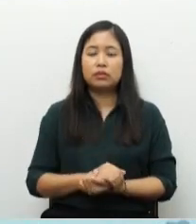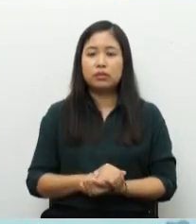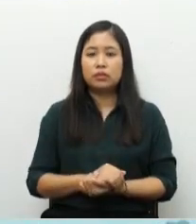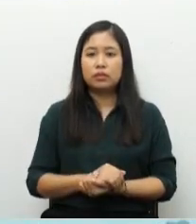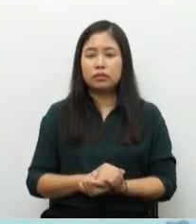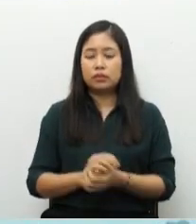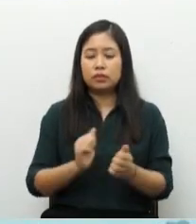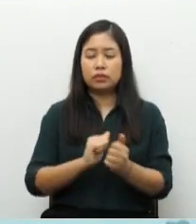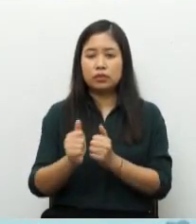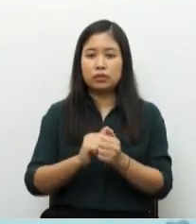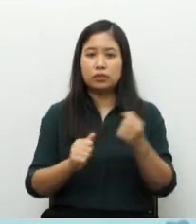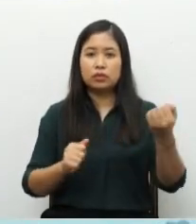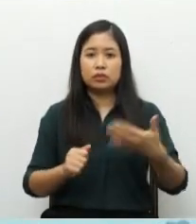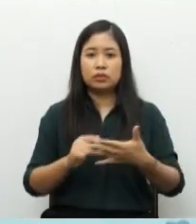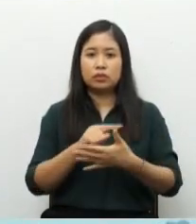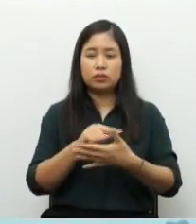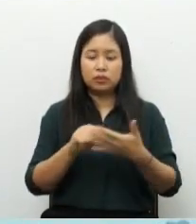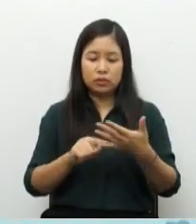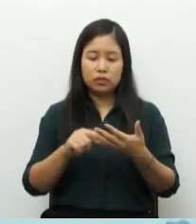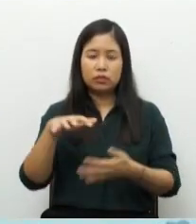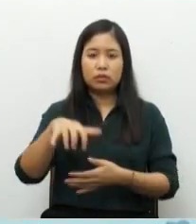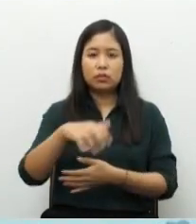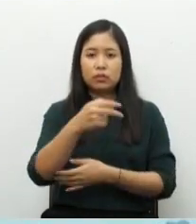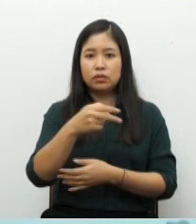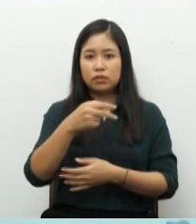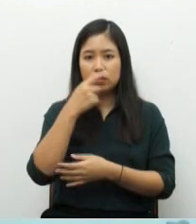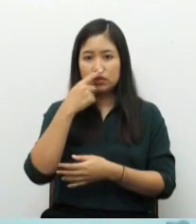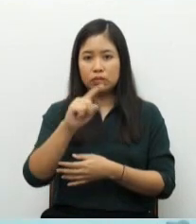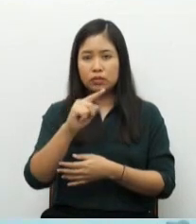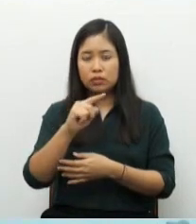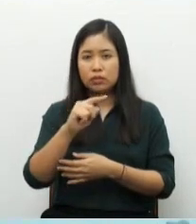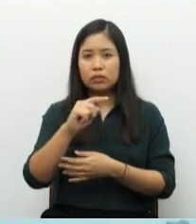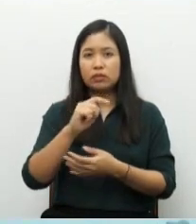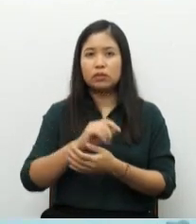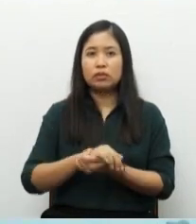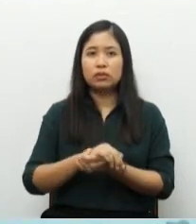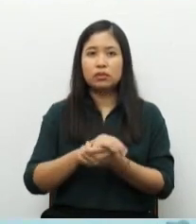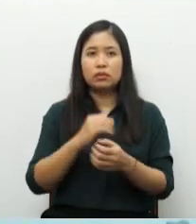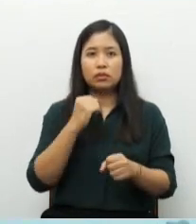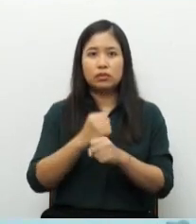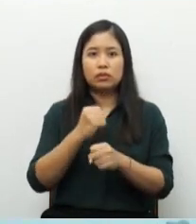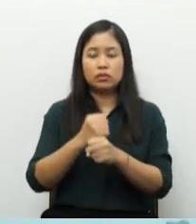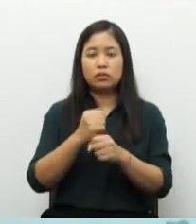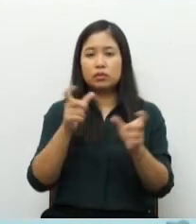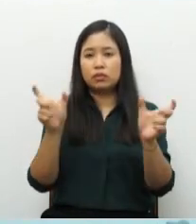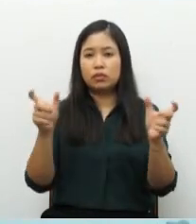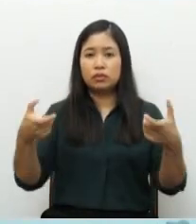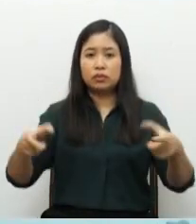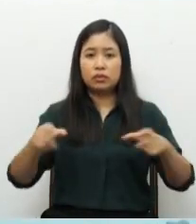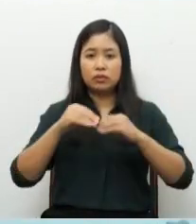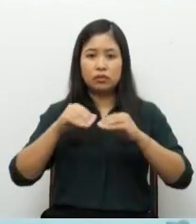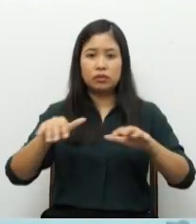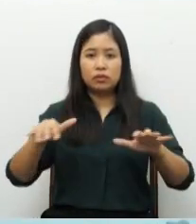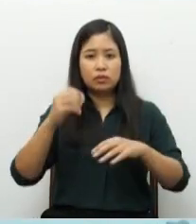แข่งขันทั้ง5กิจกรรมนะคะสถาบันภาษาไทยสำนักวิชาการและมาตรฐานการศึกษาได้ทำคลิปวิดีทัศน์เผยแพร่ความรู้เ